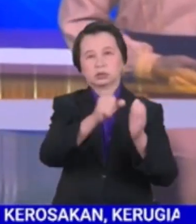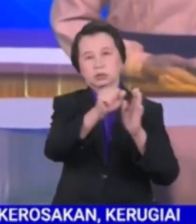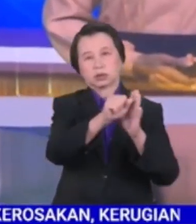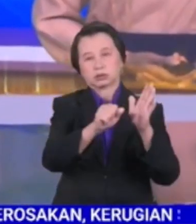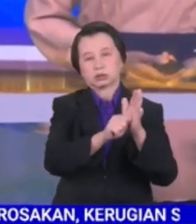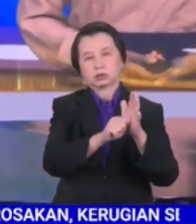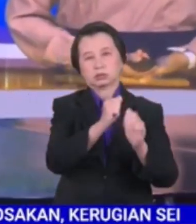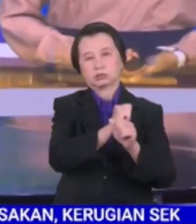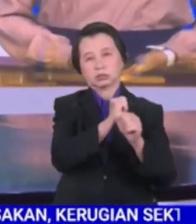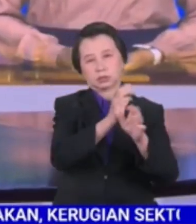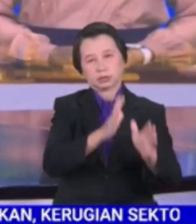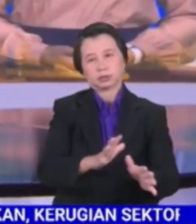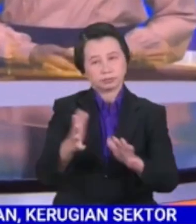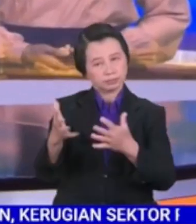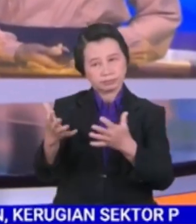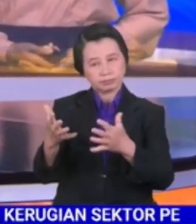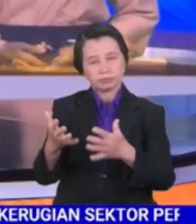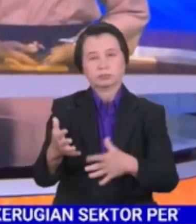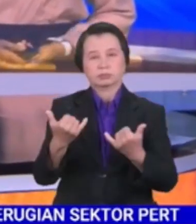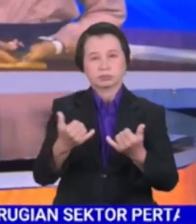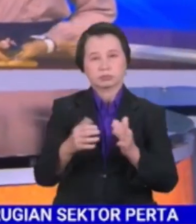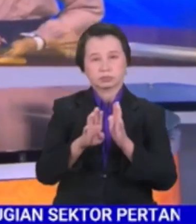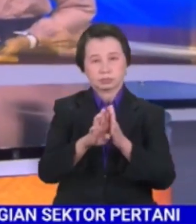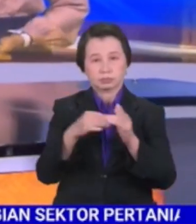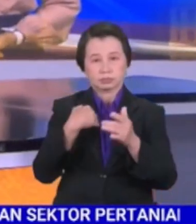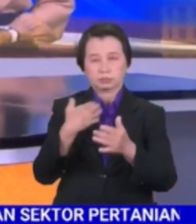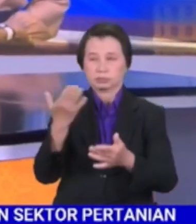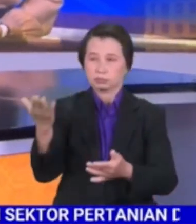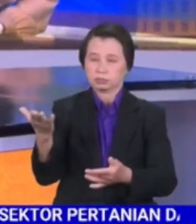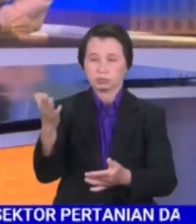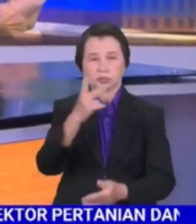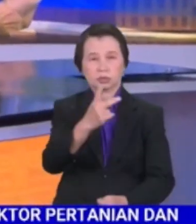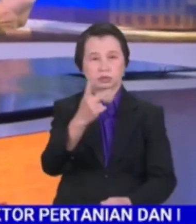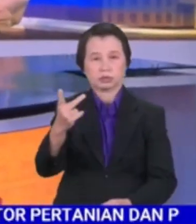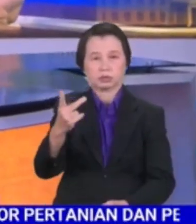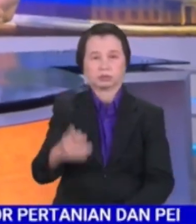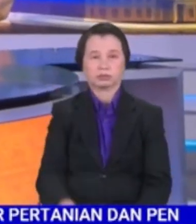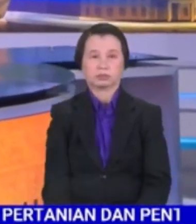yang dikuat-kuatkan butirannya bersama mereka menyampaikan Indonesia